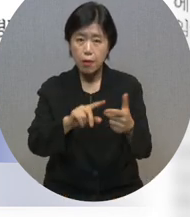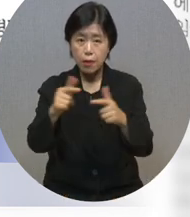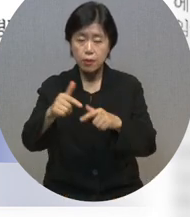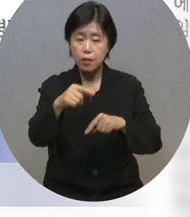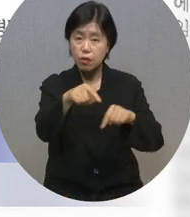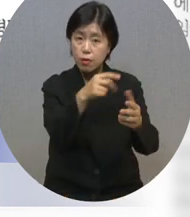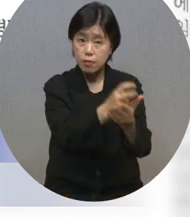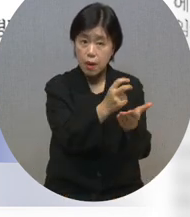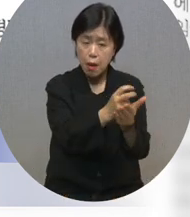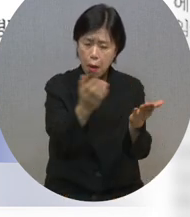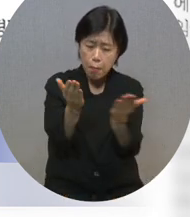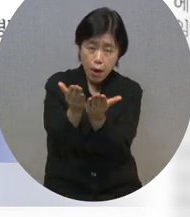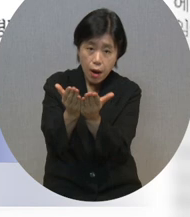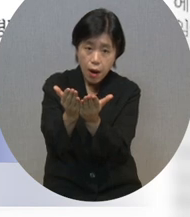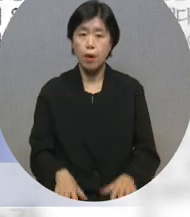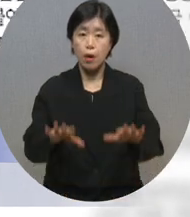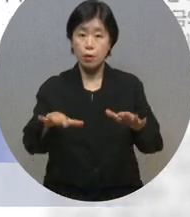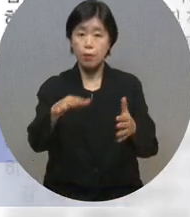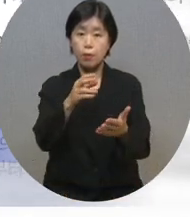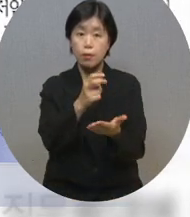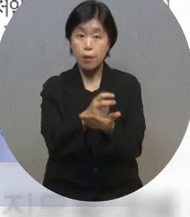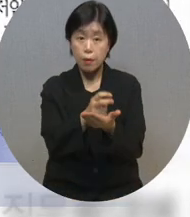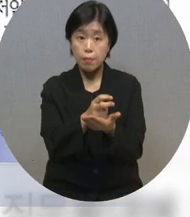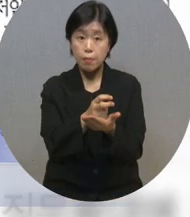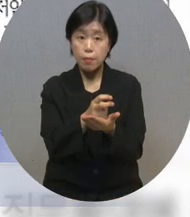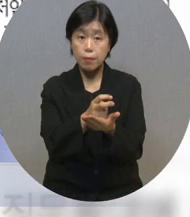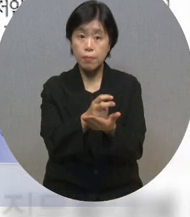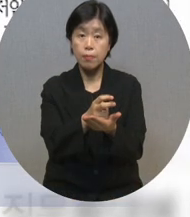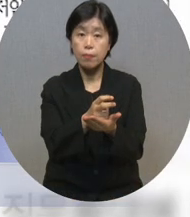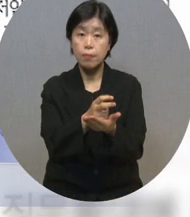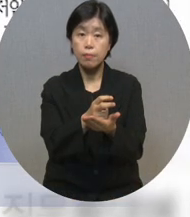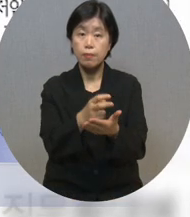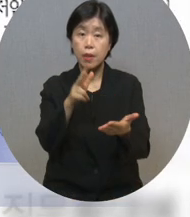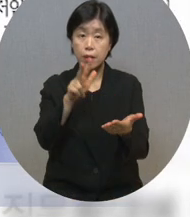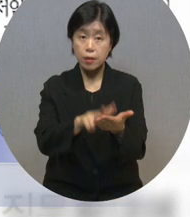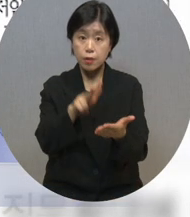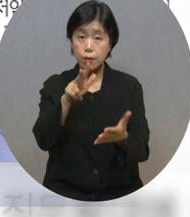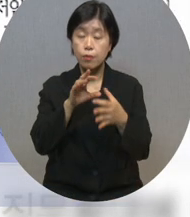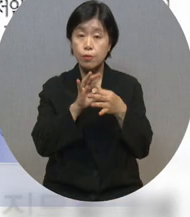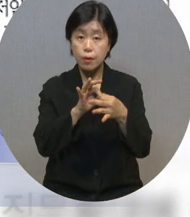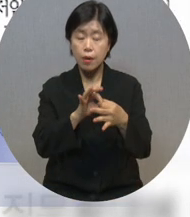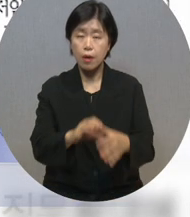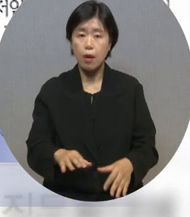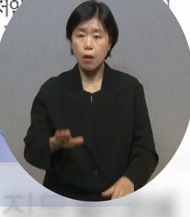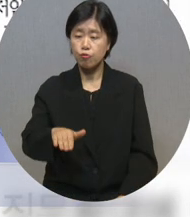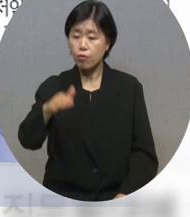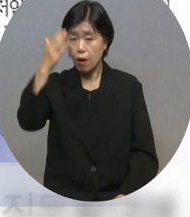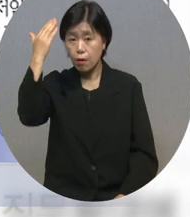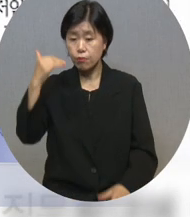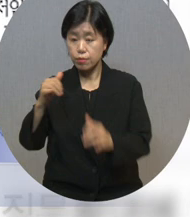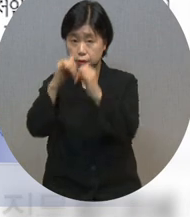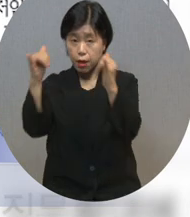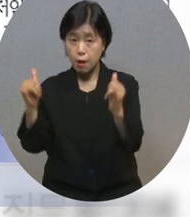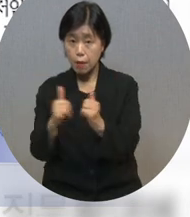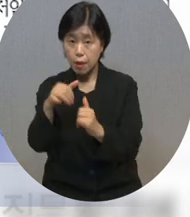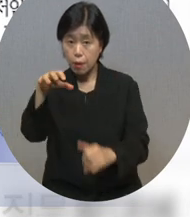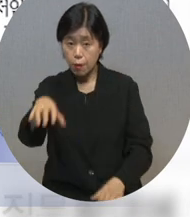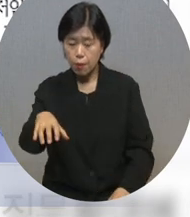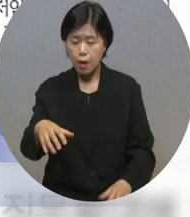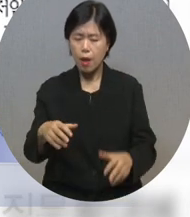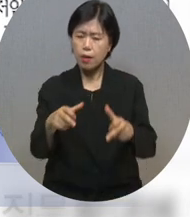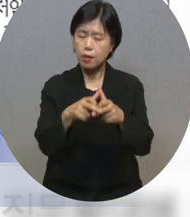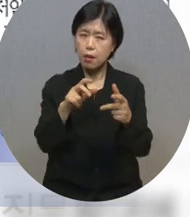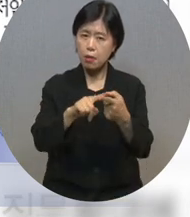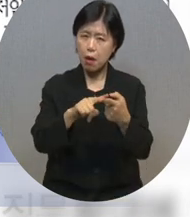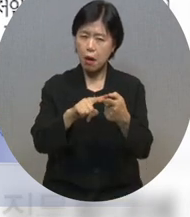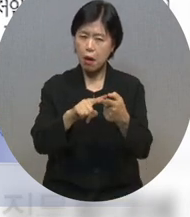의무화 등의 내용을 담고 있습니다. 최 의원은 이번 법률안 제정을 통해 우리 사회가 장애인에 대한 모든 형태의